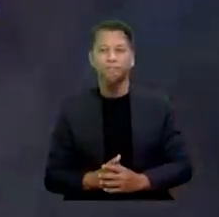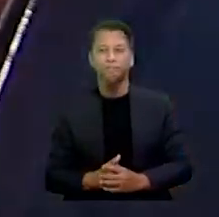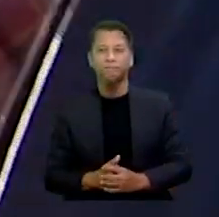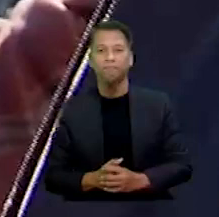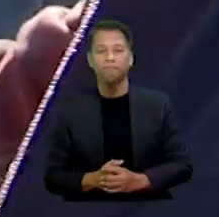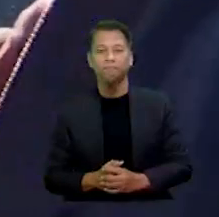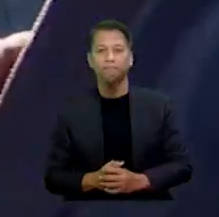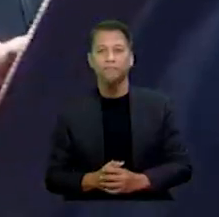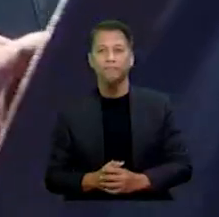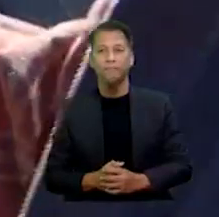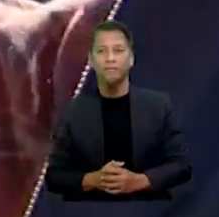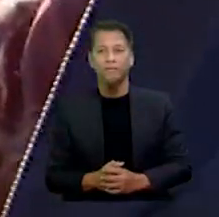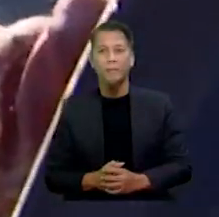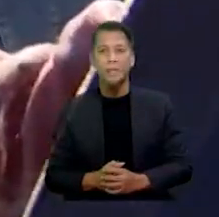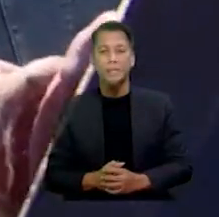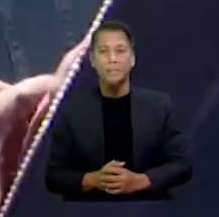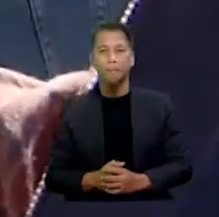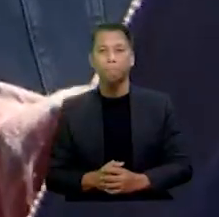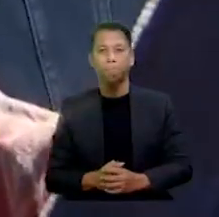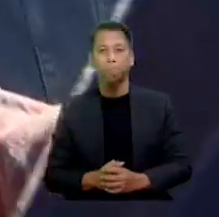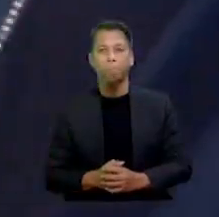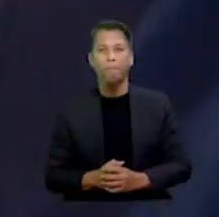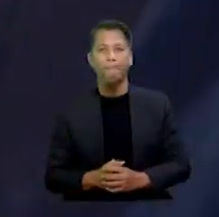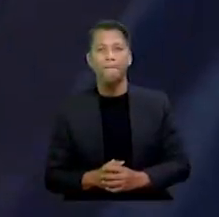Alphard yakinian Alphard ya